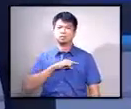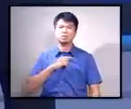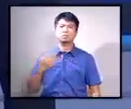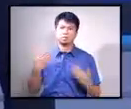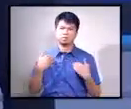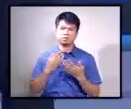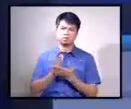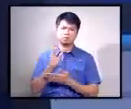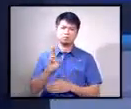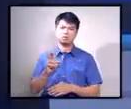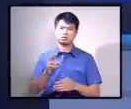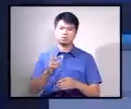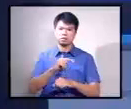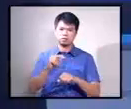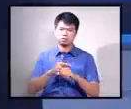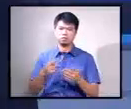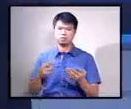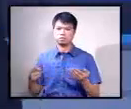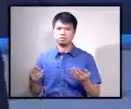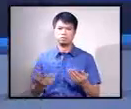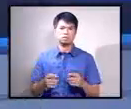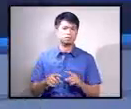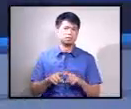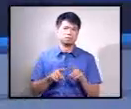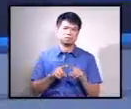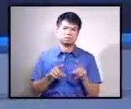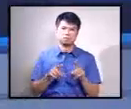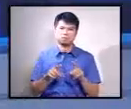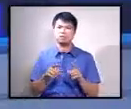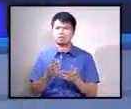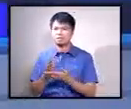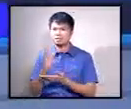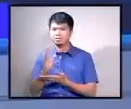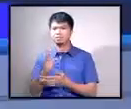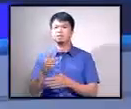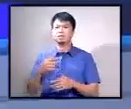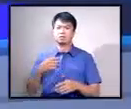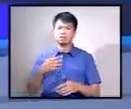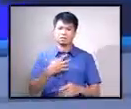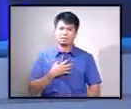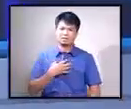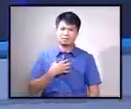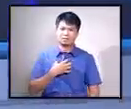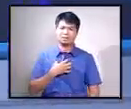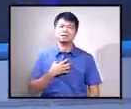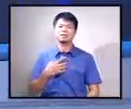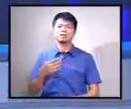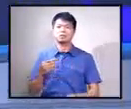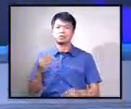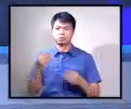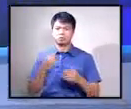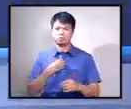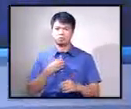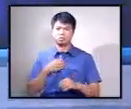mga natural resources dito. Iba pong usapin ang karapatan natin sa EEZ doon sa ating claim na teritoryo natin sa